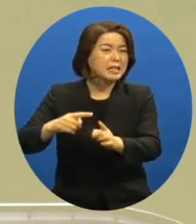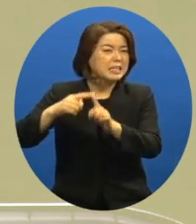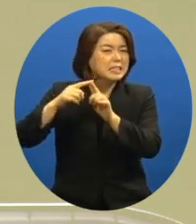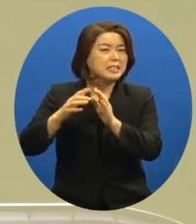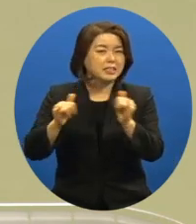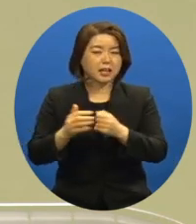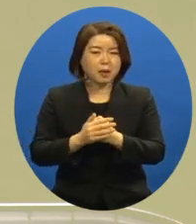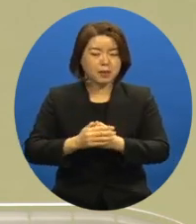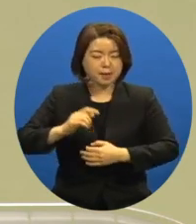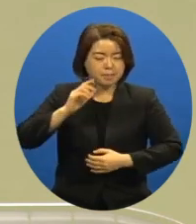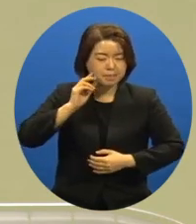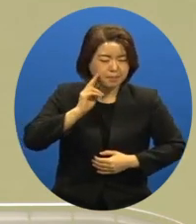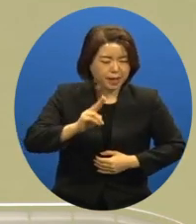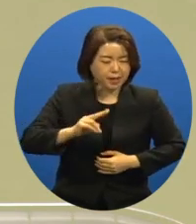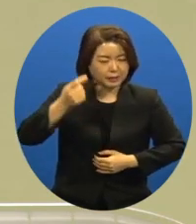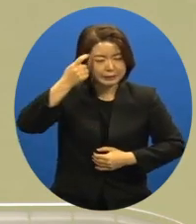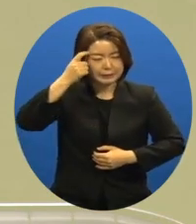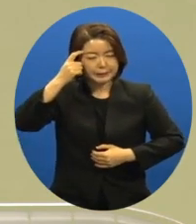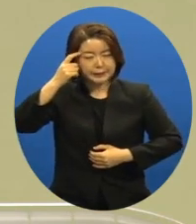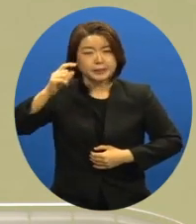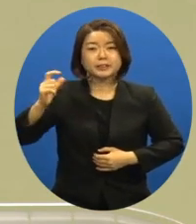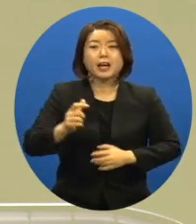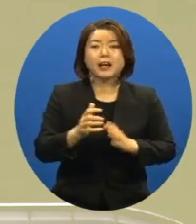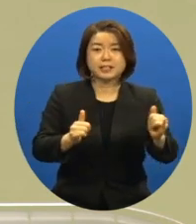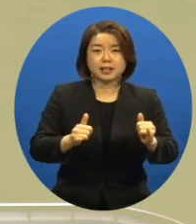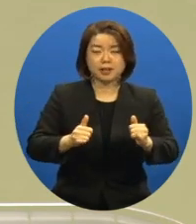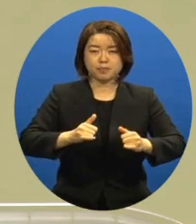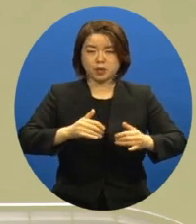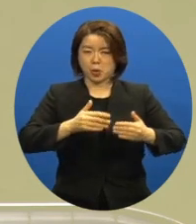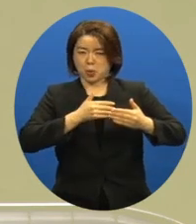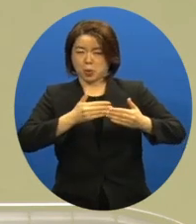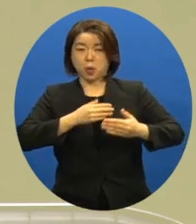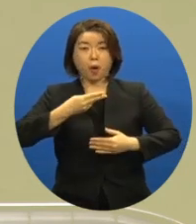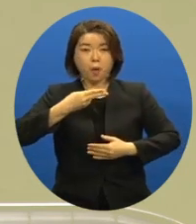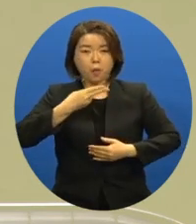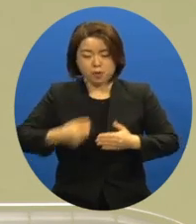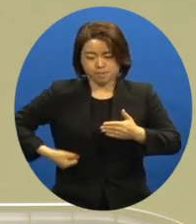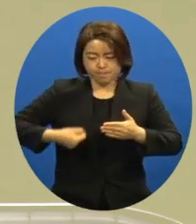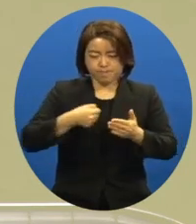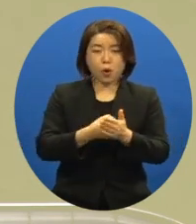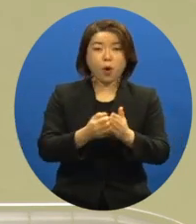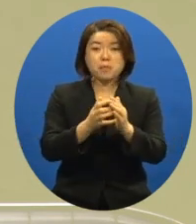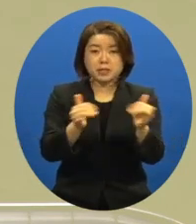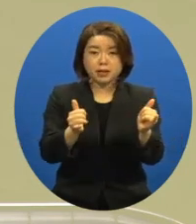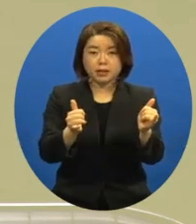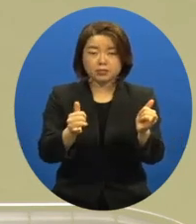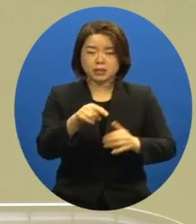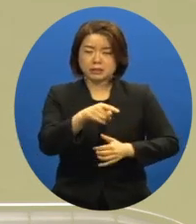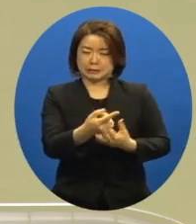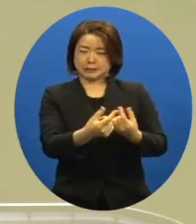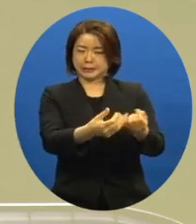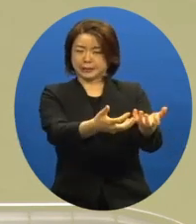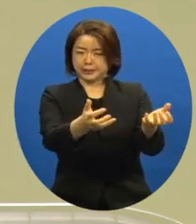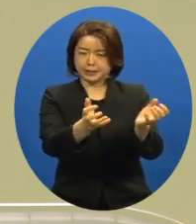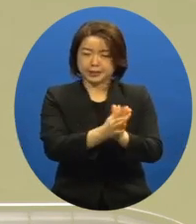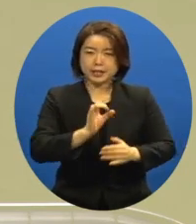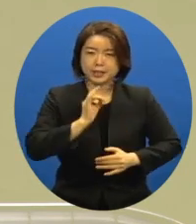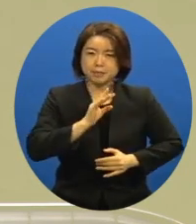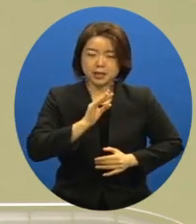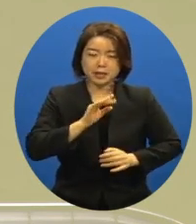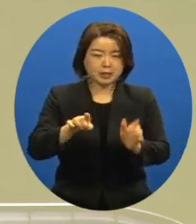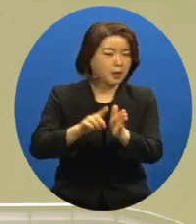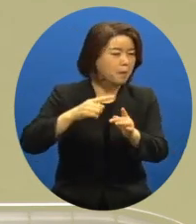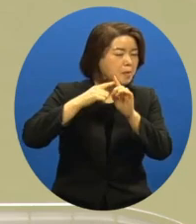아주 의지가 강한 사람, 두려움이 없이 아주 용감한 사람, 그런 사람들이 하는 건 줄